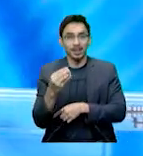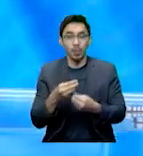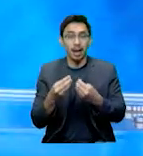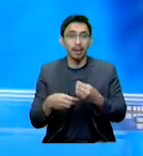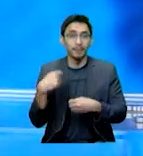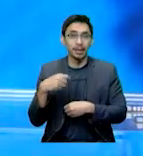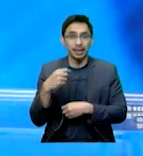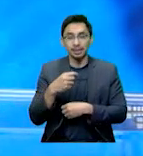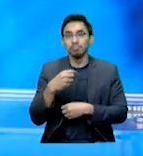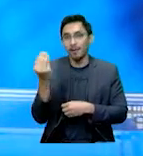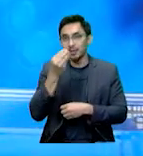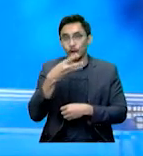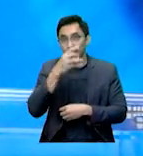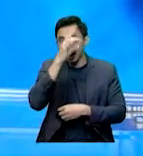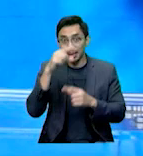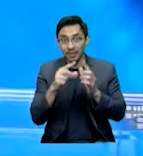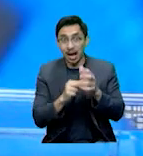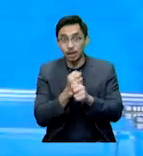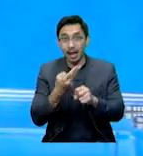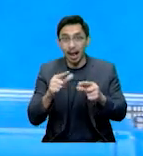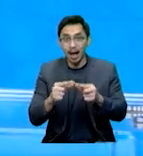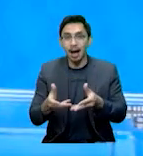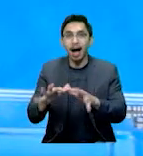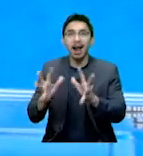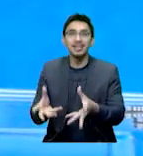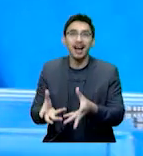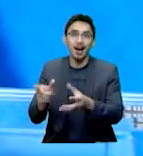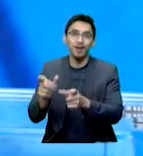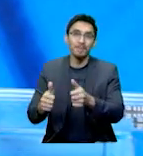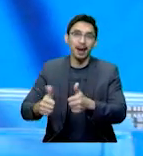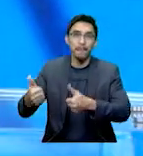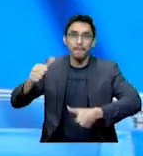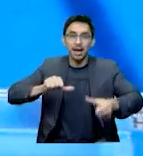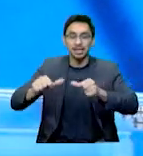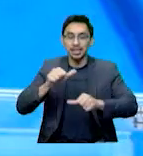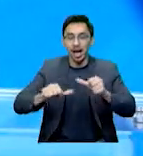Wamen Parekraf Angela Tanusudibyo menyerahkan hadiah pada pemenang Barista Innovation Challenge.